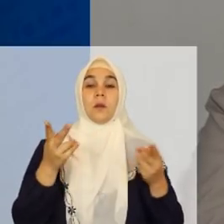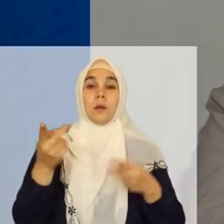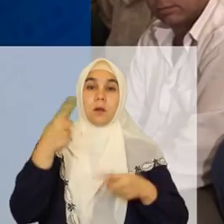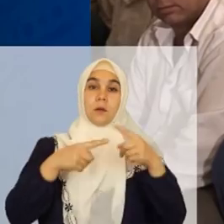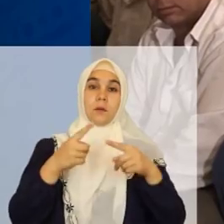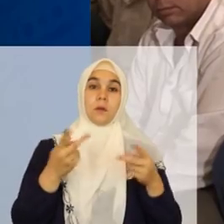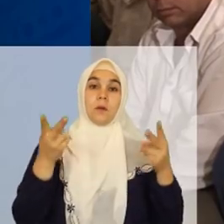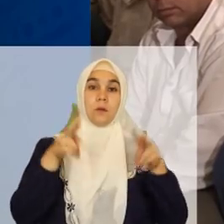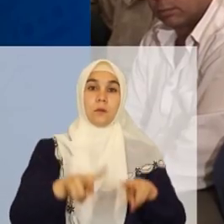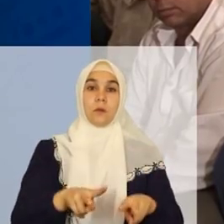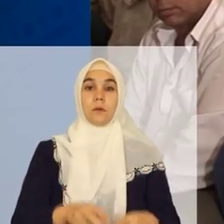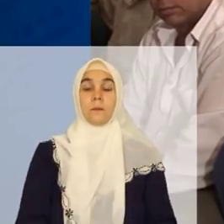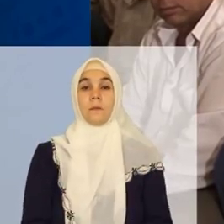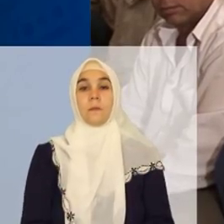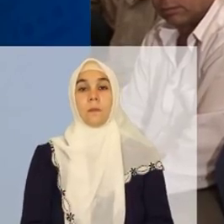qaytadi.